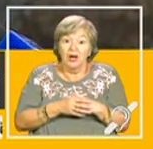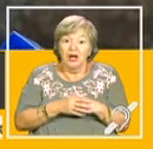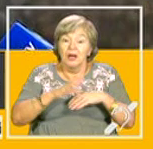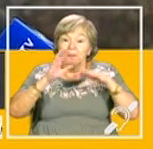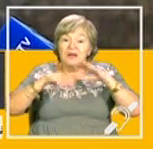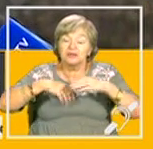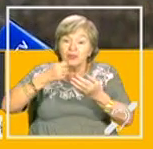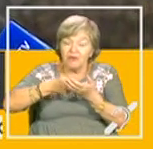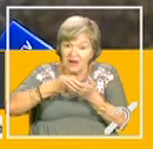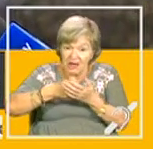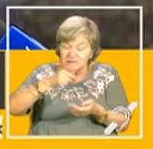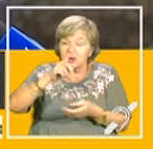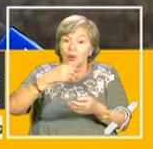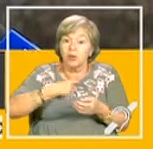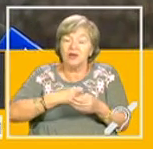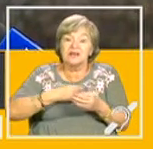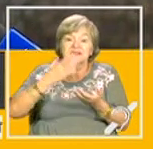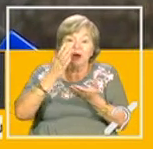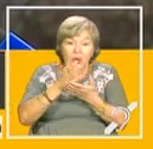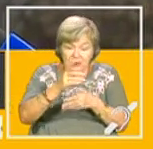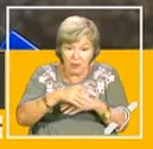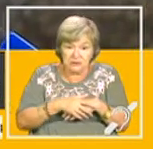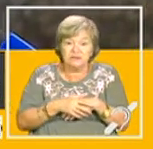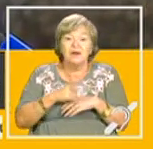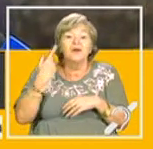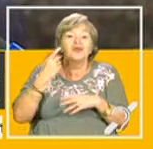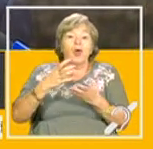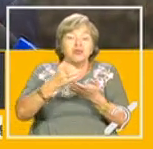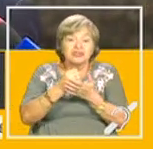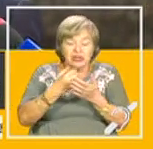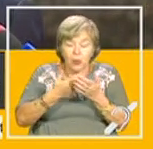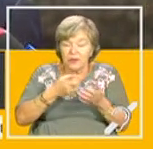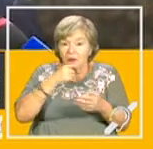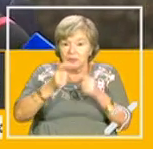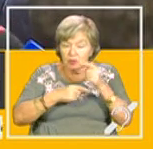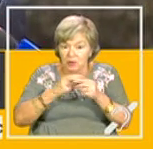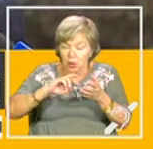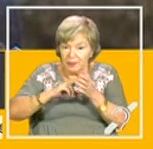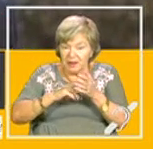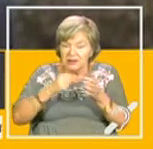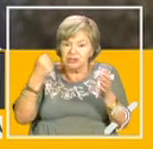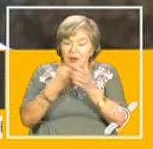Ministrului Finanțelor. Se pregătește până pe 15 octombrie. Noi avem...